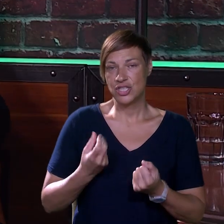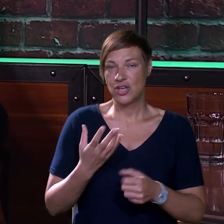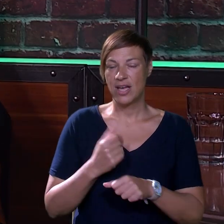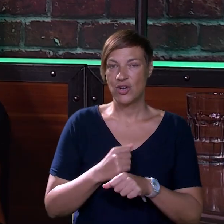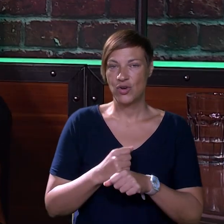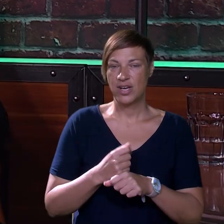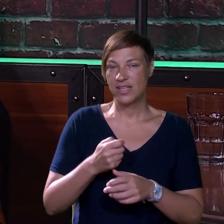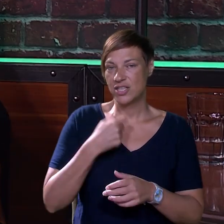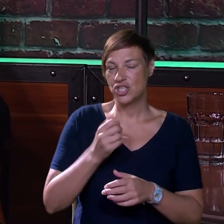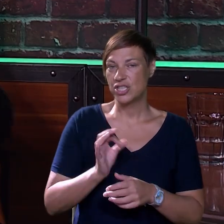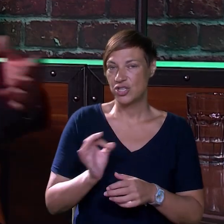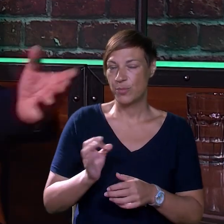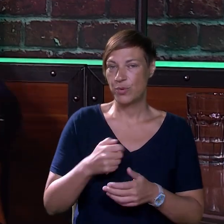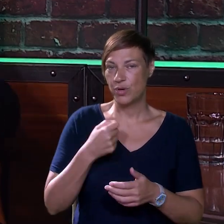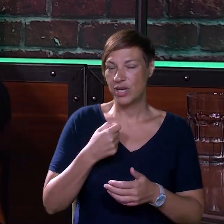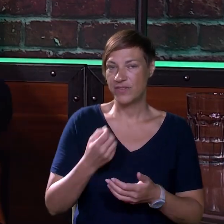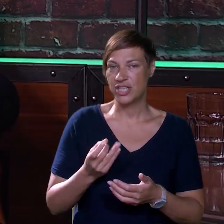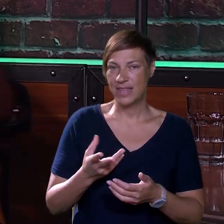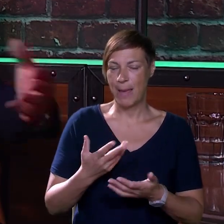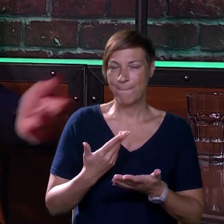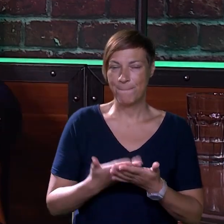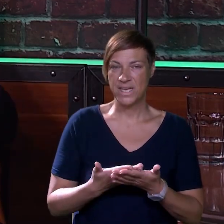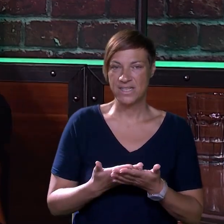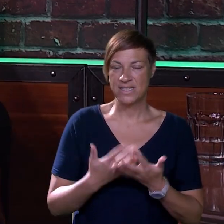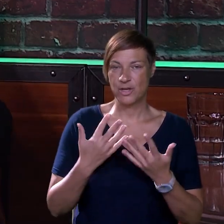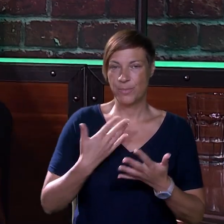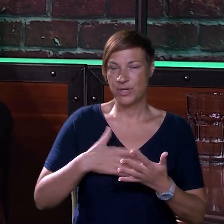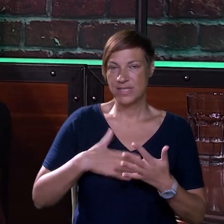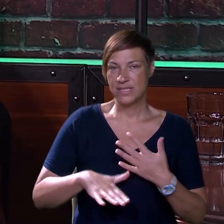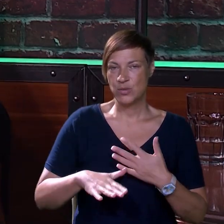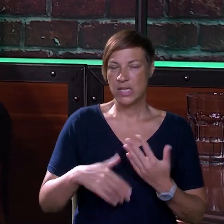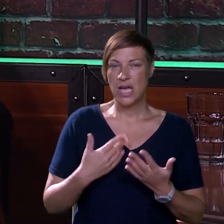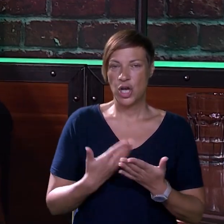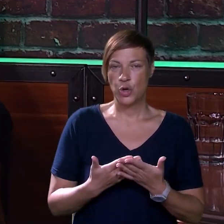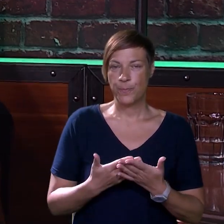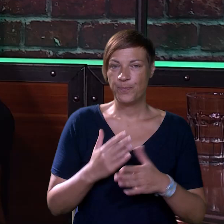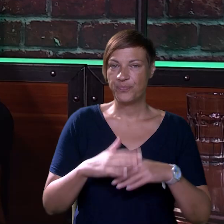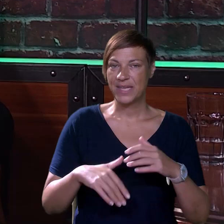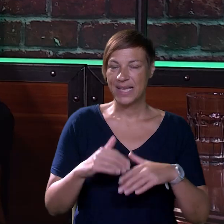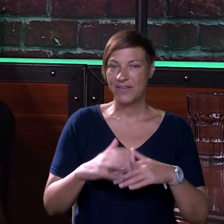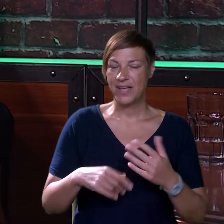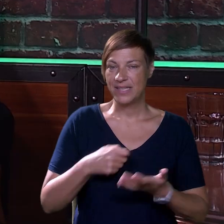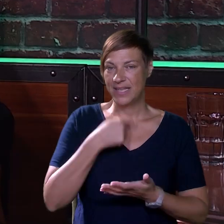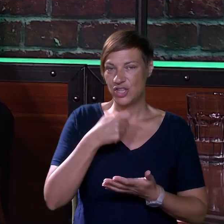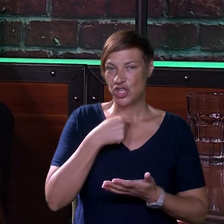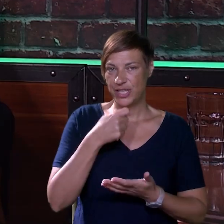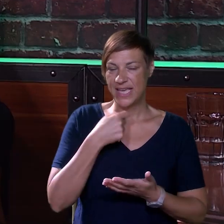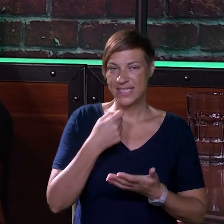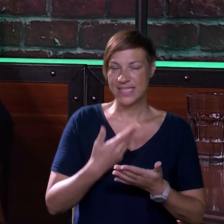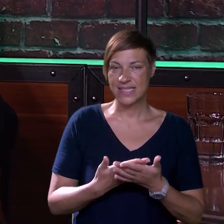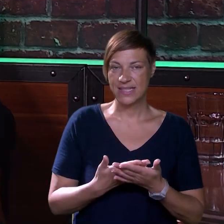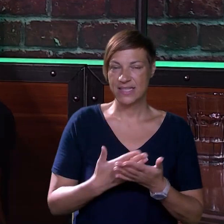radite, teško je jesti dobru hranu, većina jedete brzu, procesuiranu hranu. Znači, kvalitetno jesti,